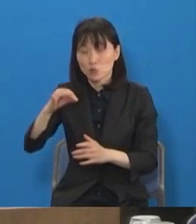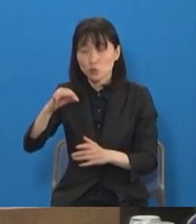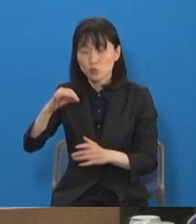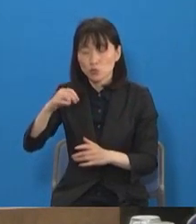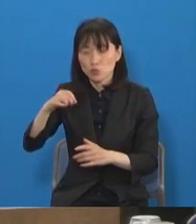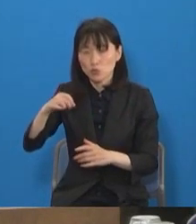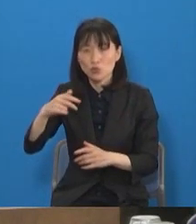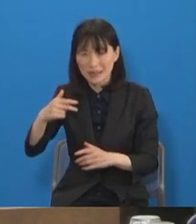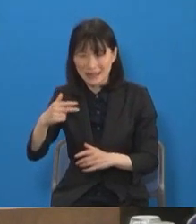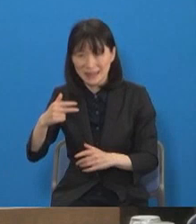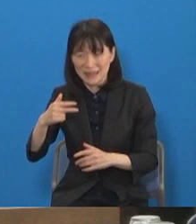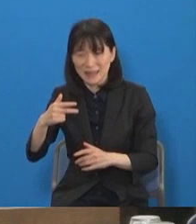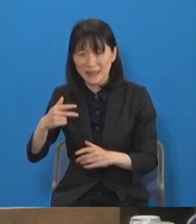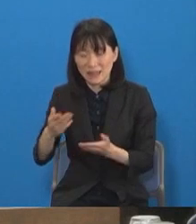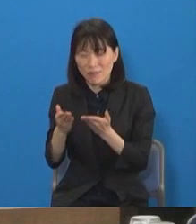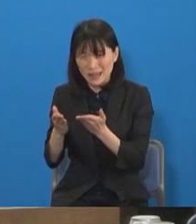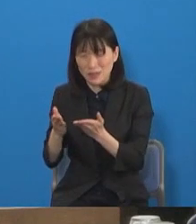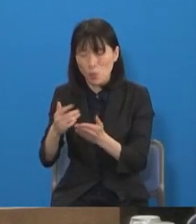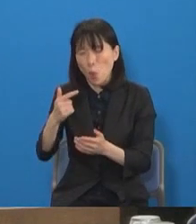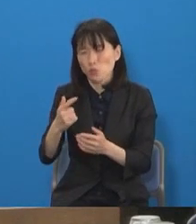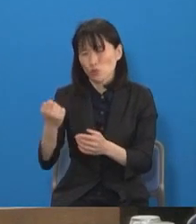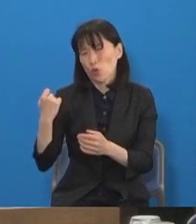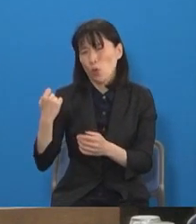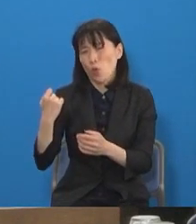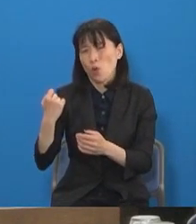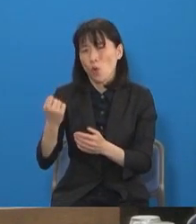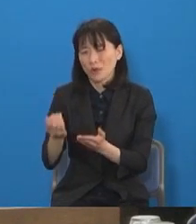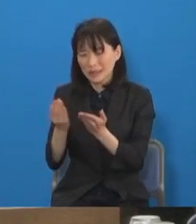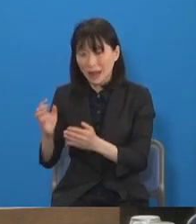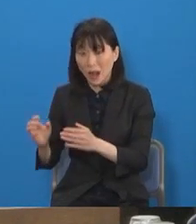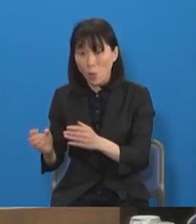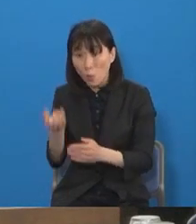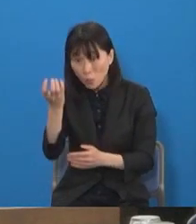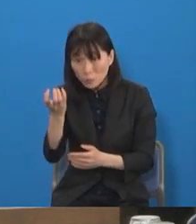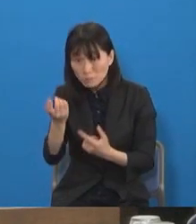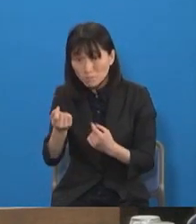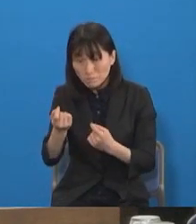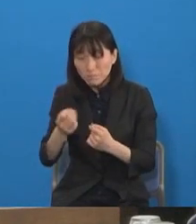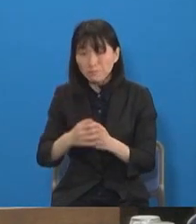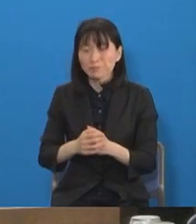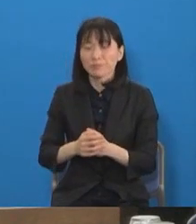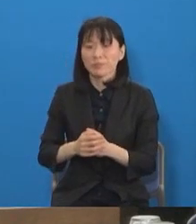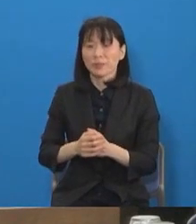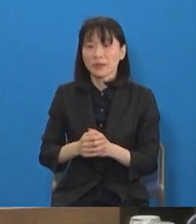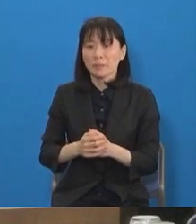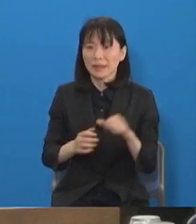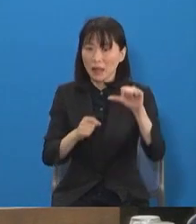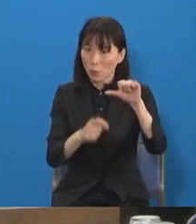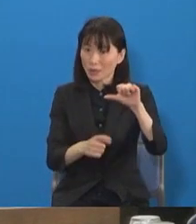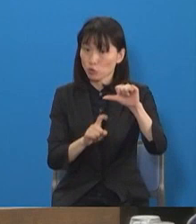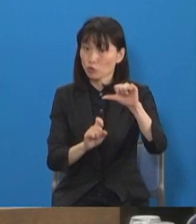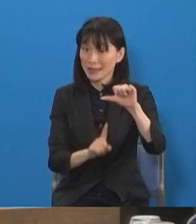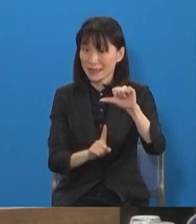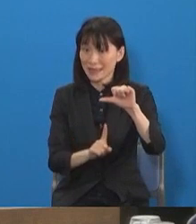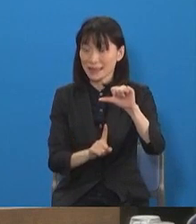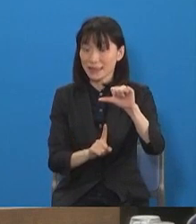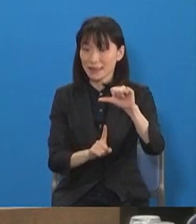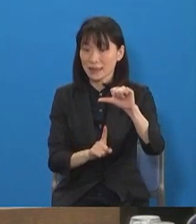大震度6強の揺れを観測する地震が起こりました。また、5月